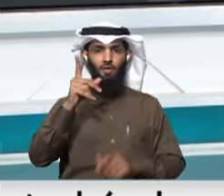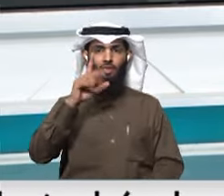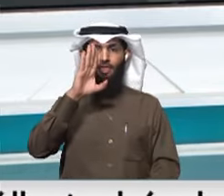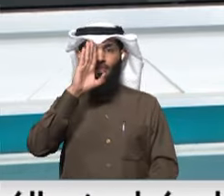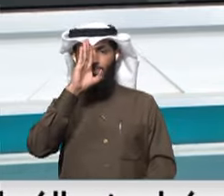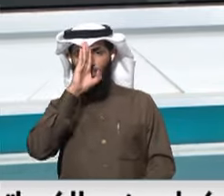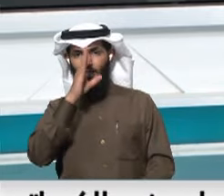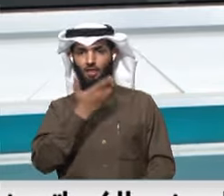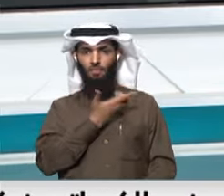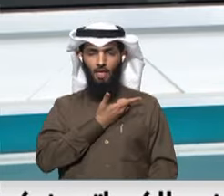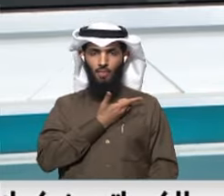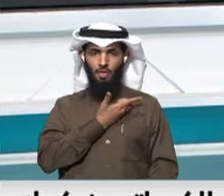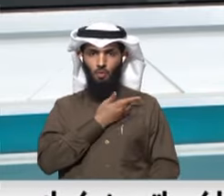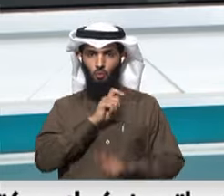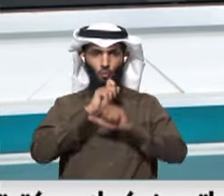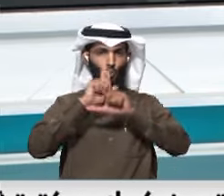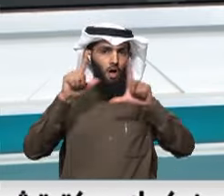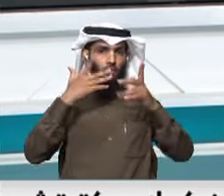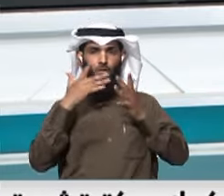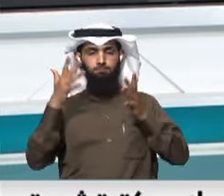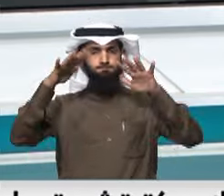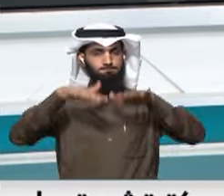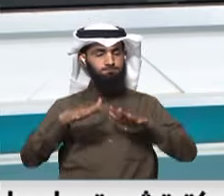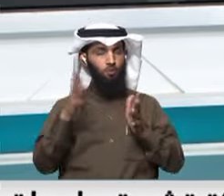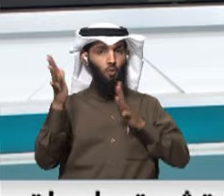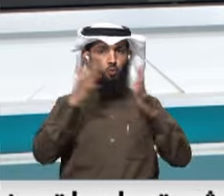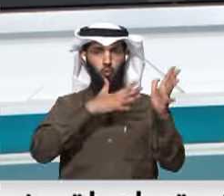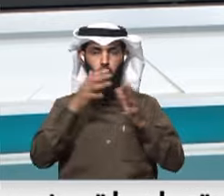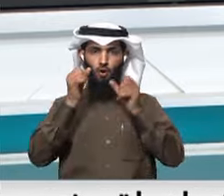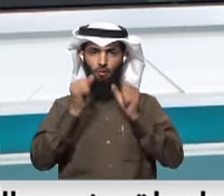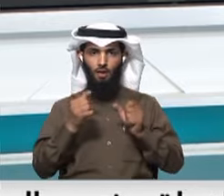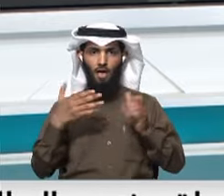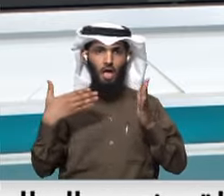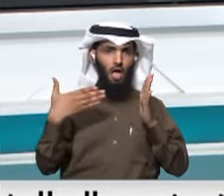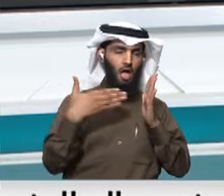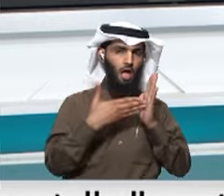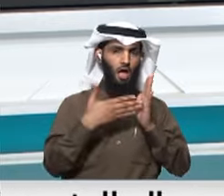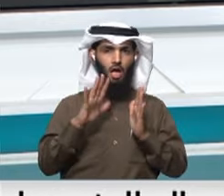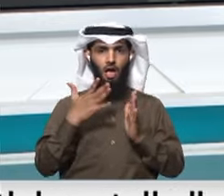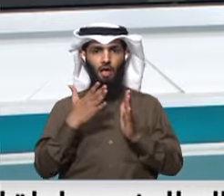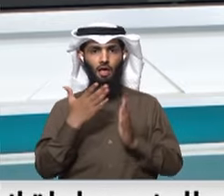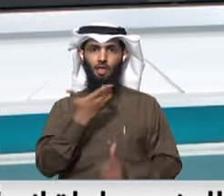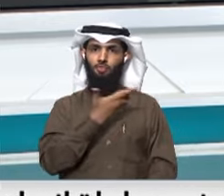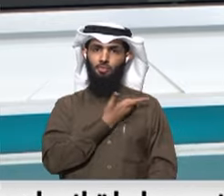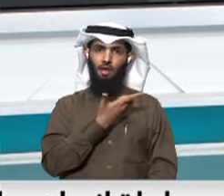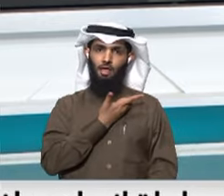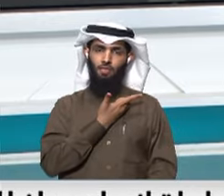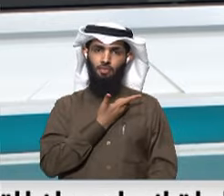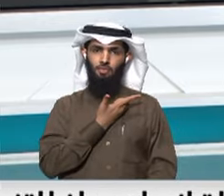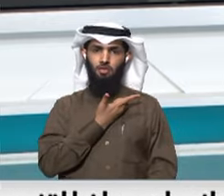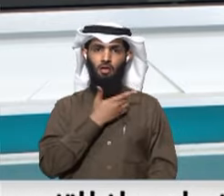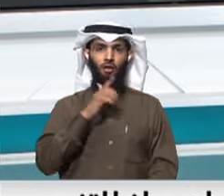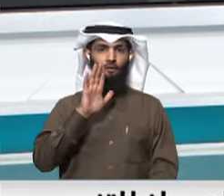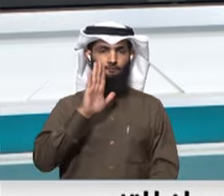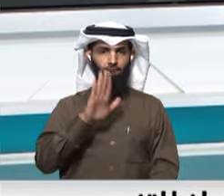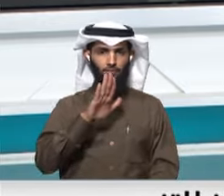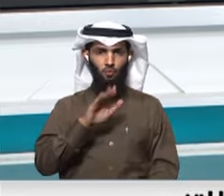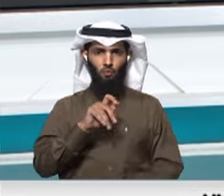والثلاثة تبدأ ويانا من عصر يوم الاثنين وتستمر حتى منتصف ليل يوم الثلاثة، كميات متفاوتة